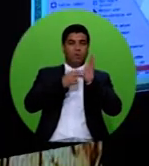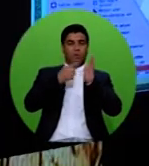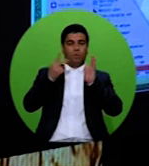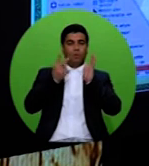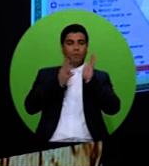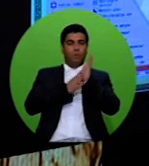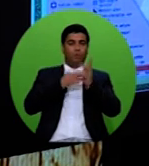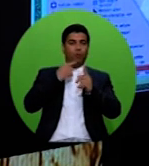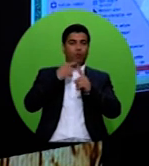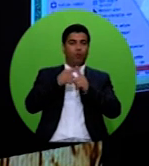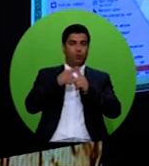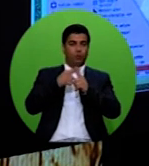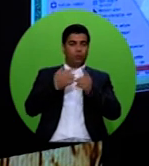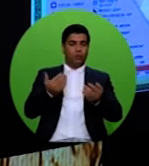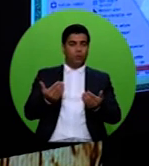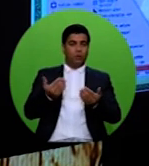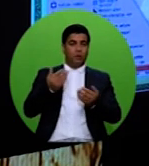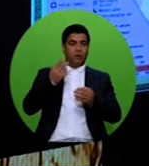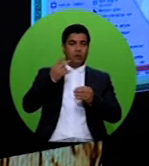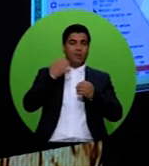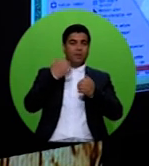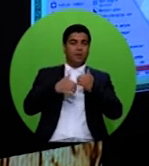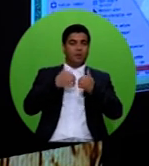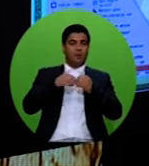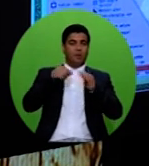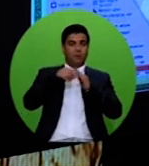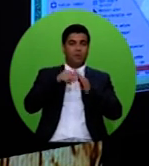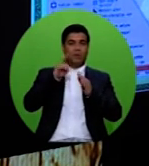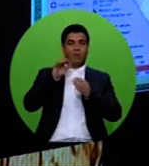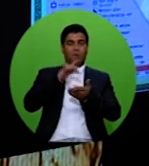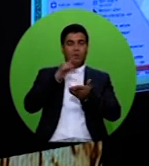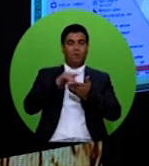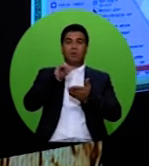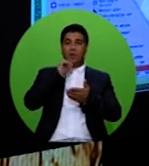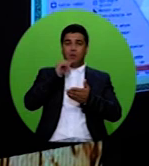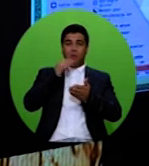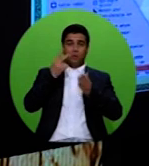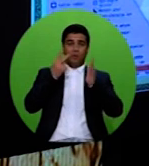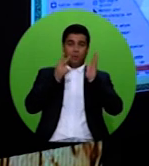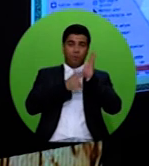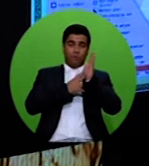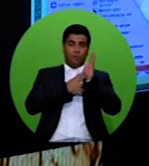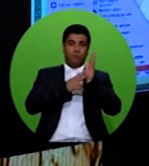29 градусов. Какие средние температуры в тех же городах? В Карши плюс